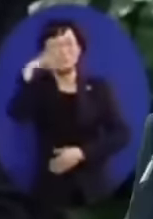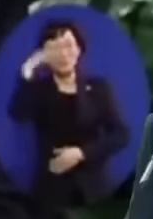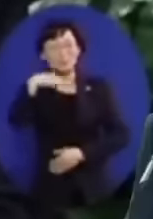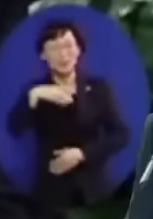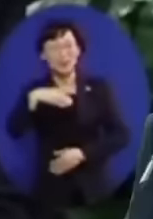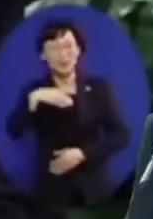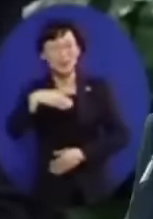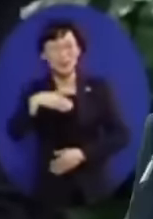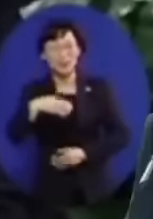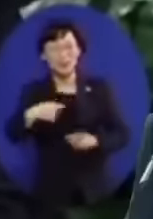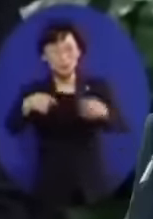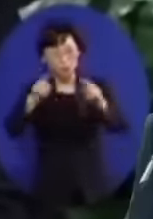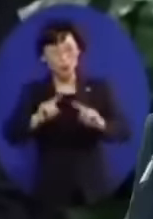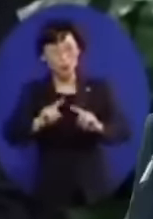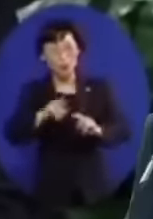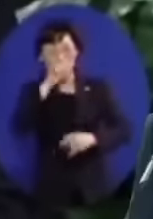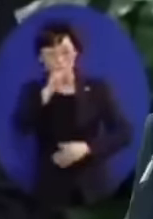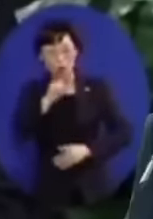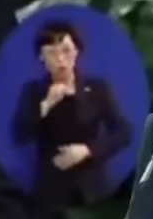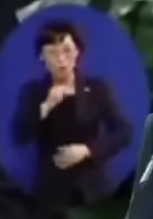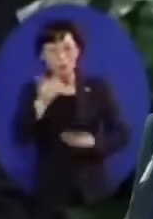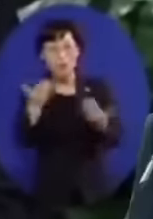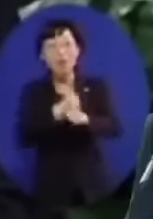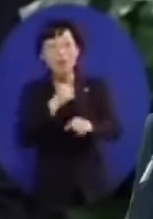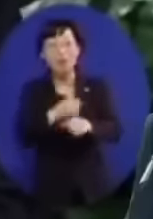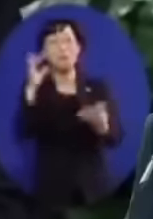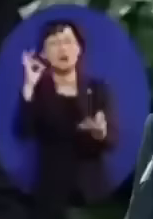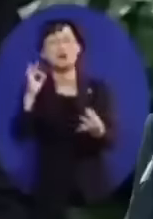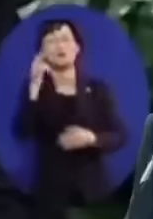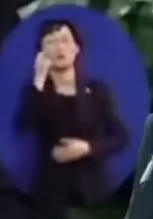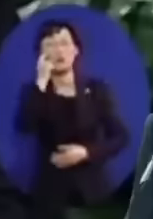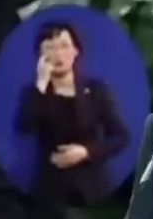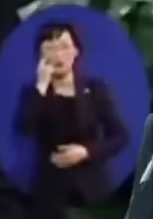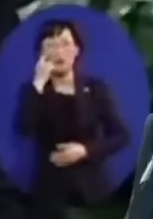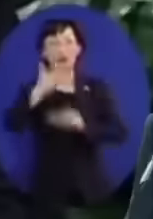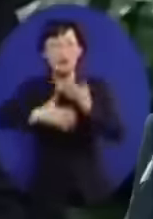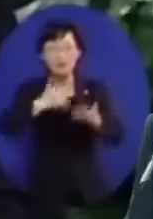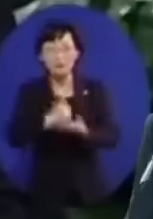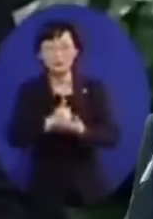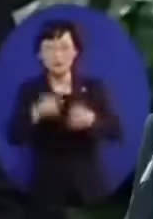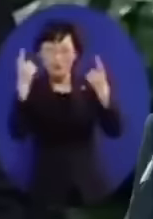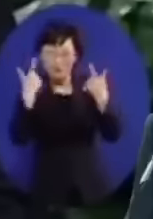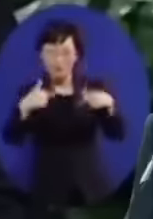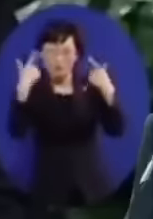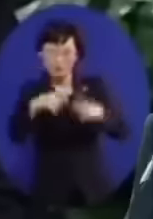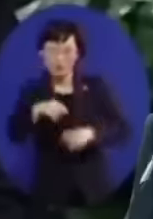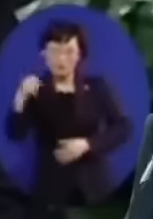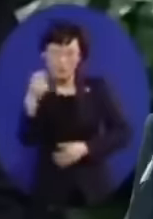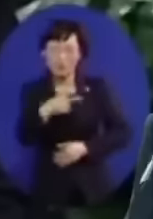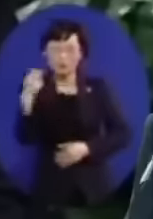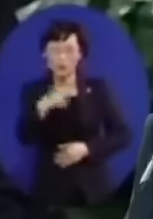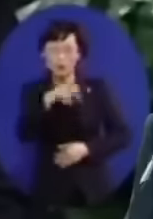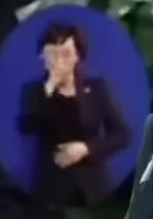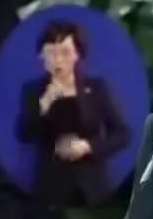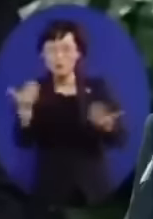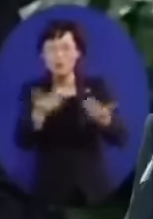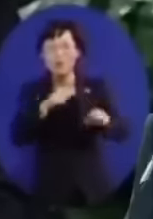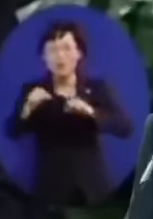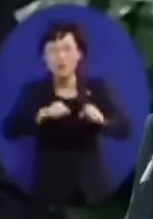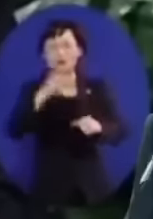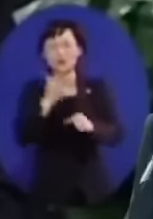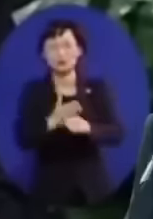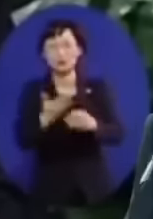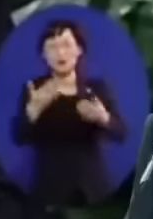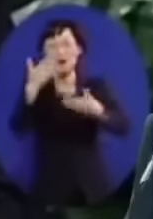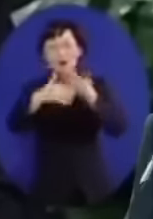오시면 자꾸 좋은 일을 하지 가만히 있지 못합니다. 하나님은 항상 좋은 일을 자꾸 해요. 하나님과 같이